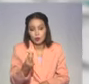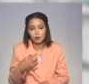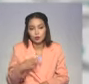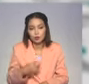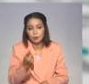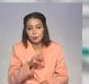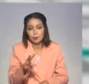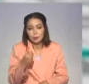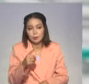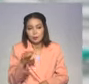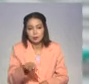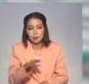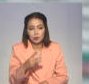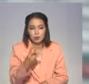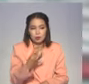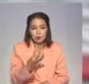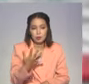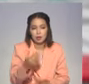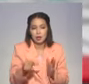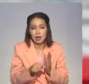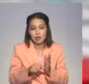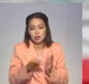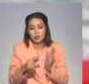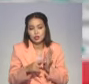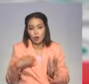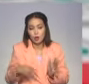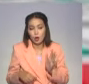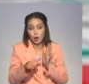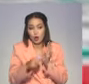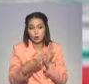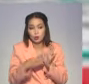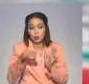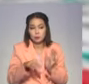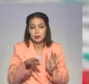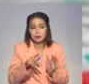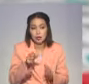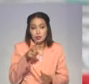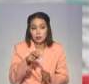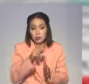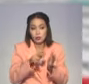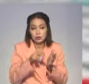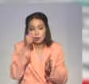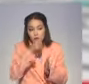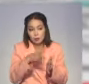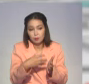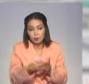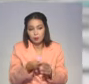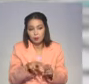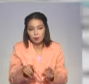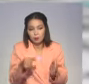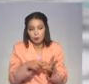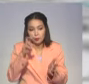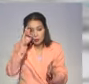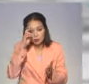1 мың теңге, үшінші, төртінші, бесінші, алтыншы және жетінші курсқа 609 мың теңге. 2018 жылдан бері бұл баға мемлекет